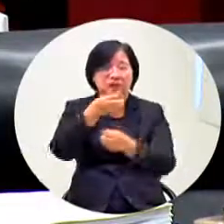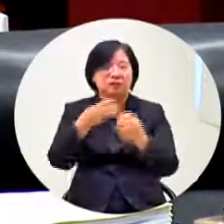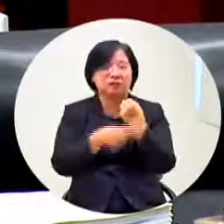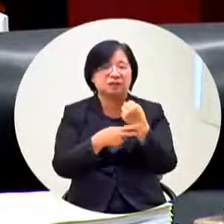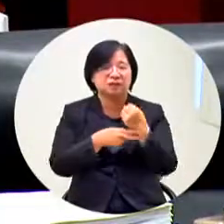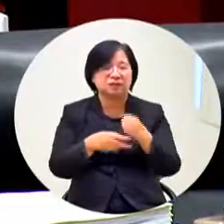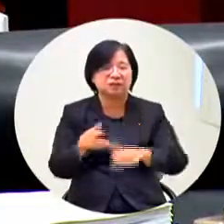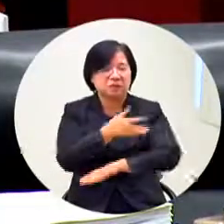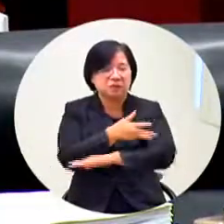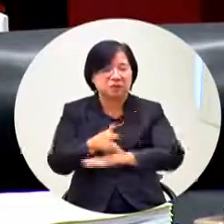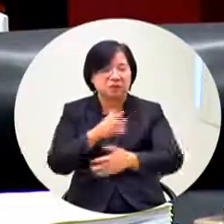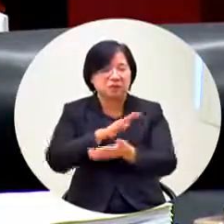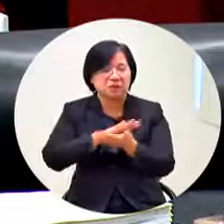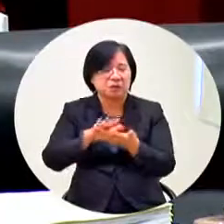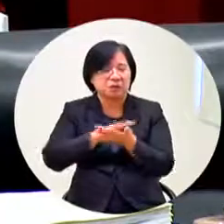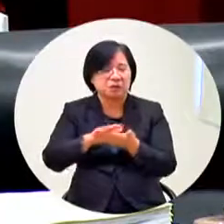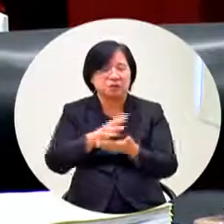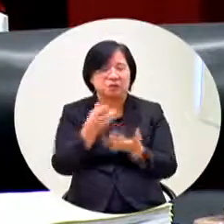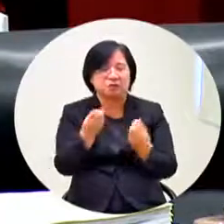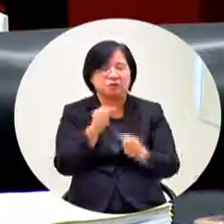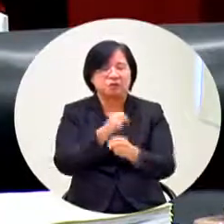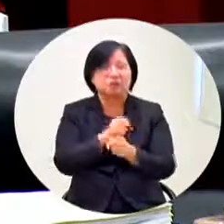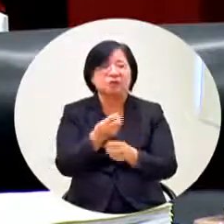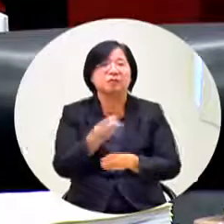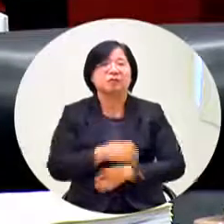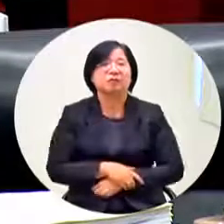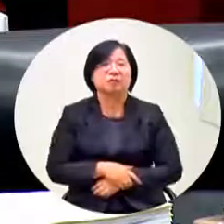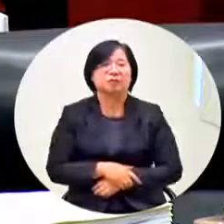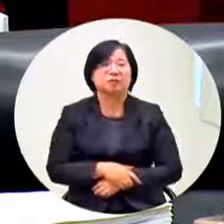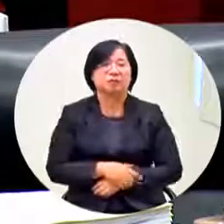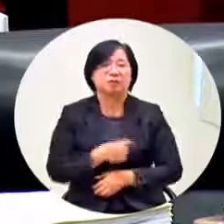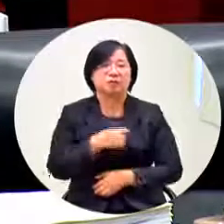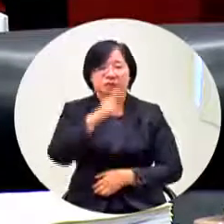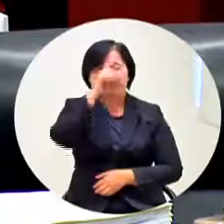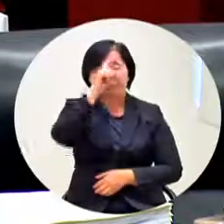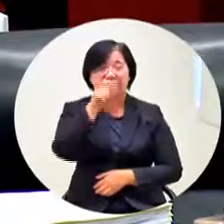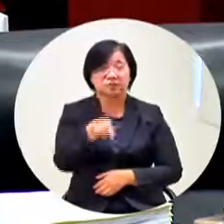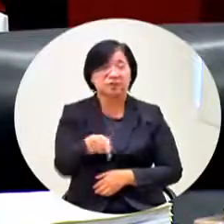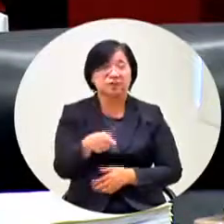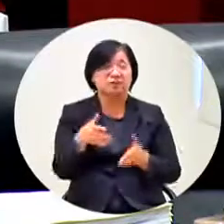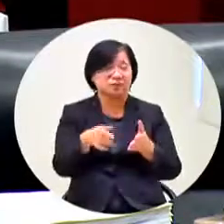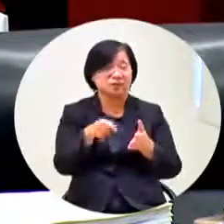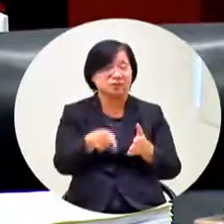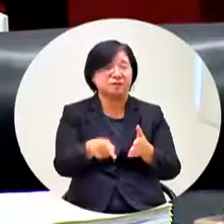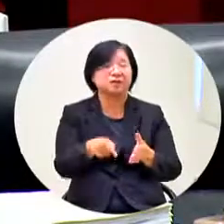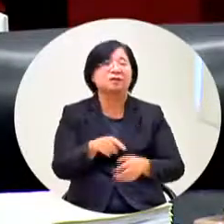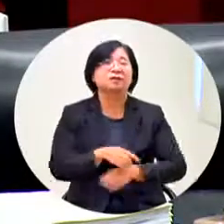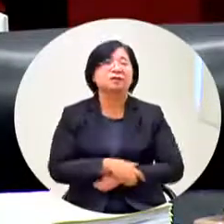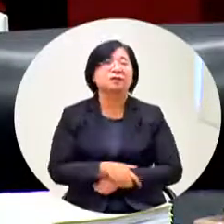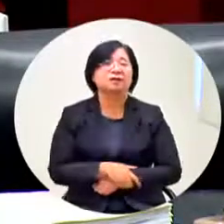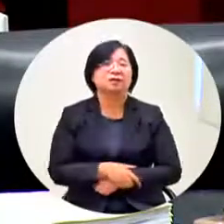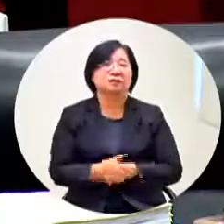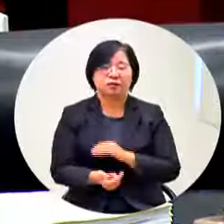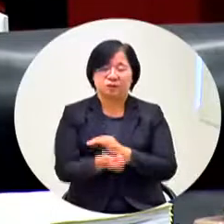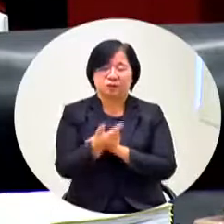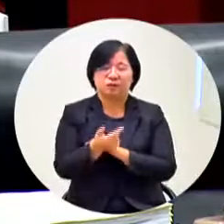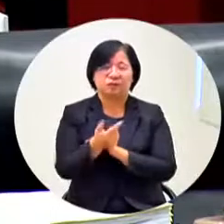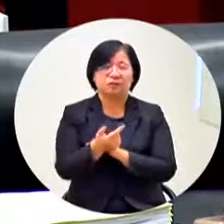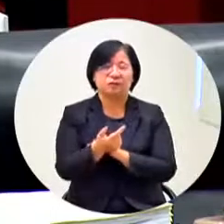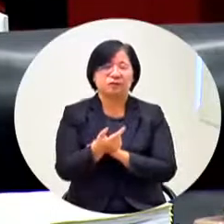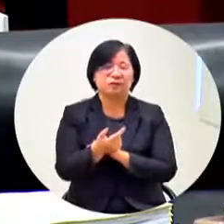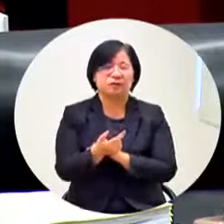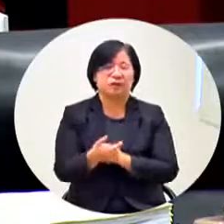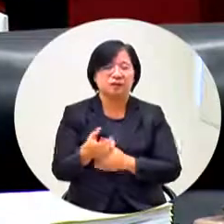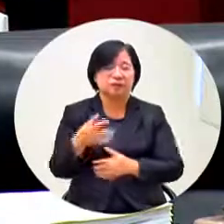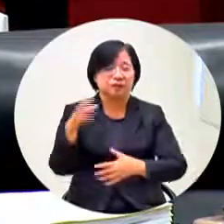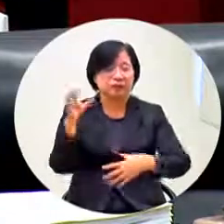没有做，而且只做这边，所以我也拜托这个部分是不是也请你们赶快把它给加进去，